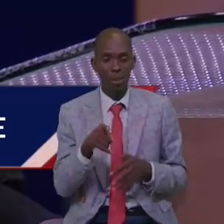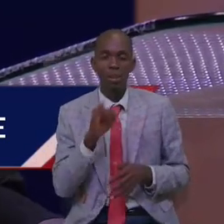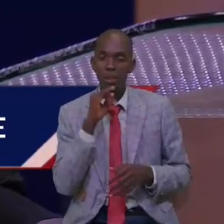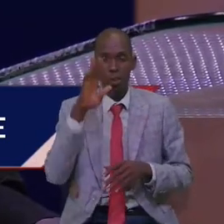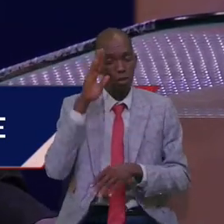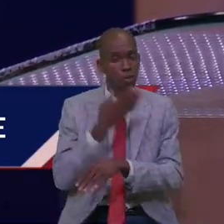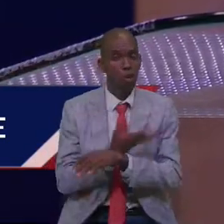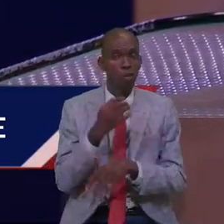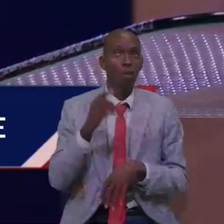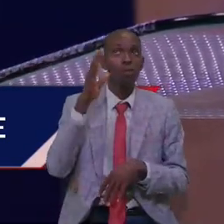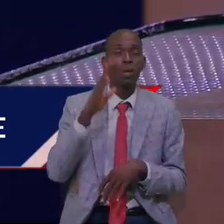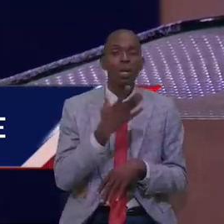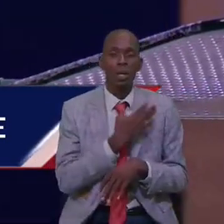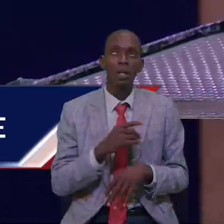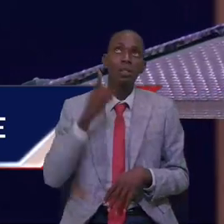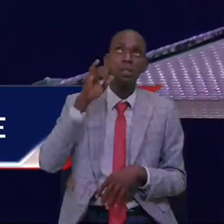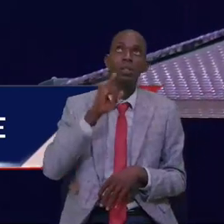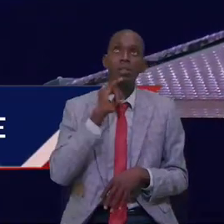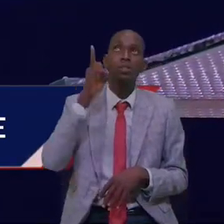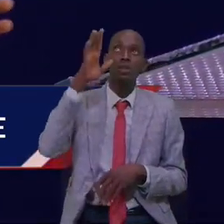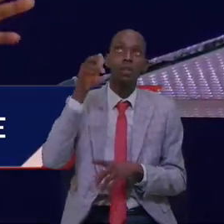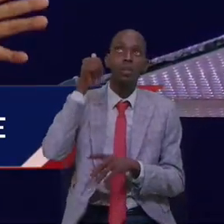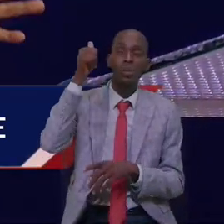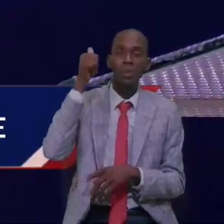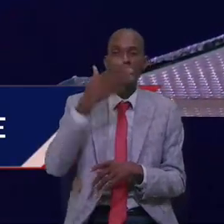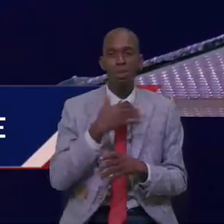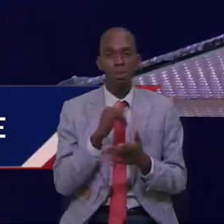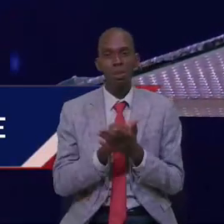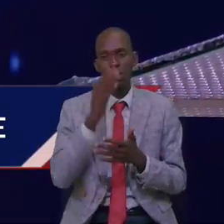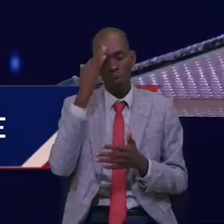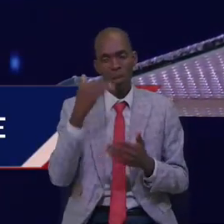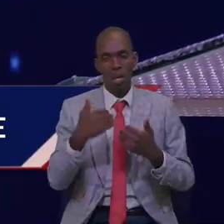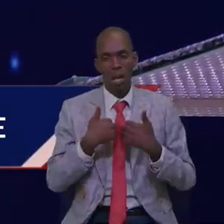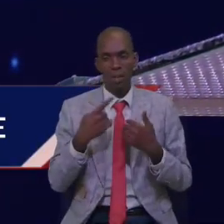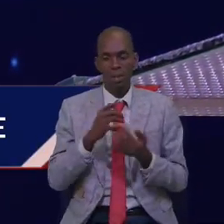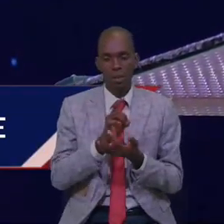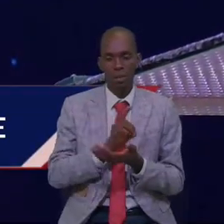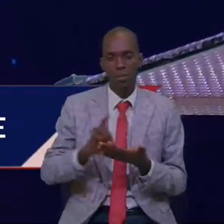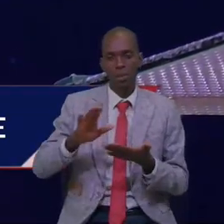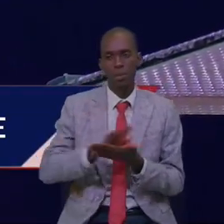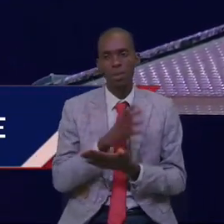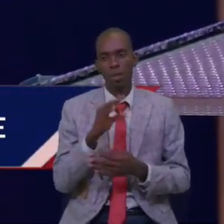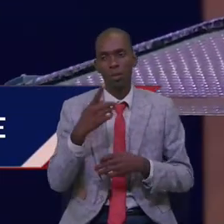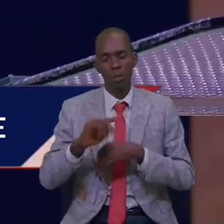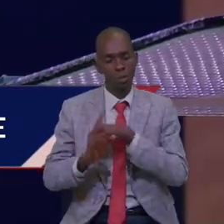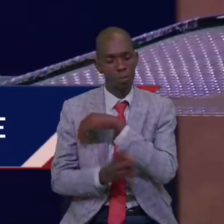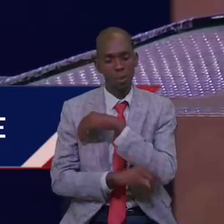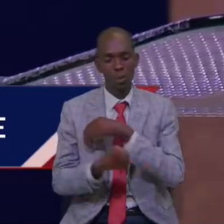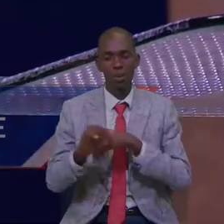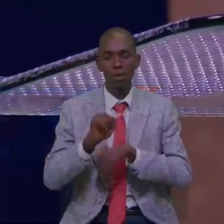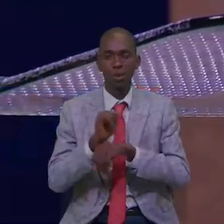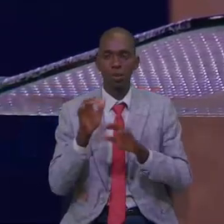c'est le Dieu, c'est le Fils de Dieu. Alors, c'est pourquoi il y a la pierre a la divinité de la pierre qui